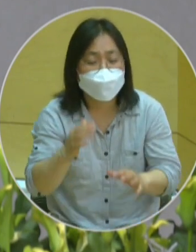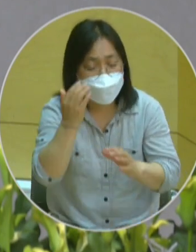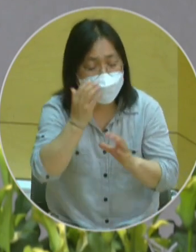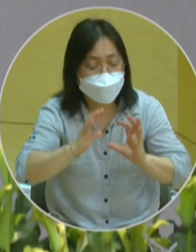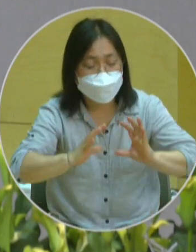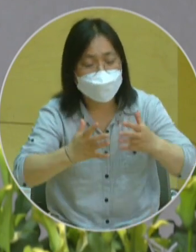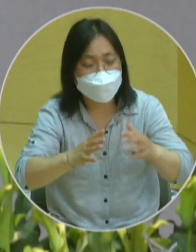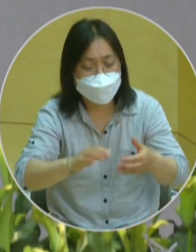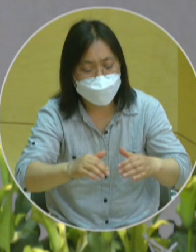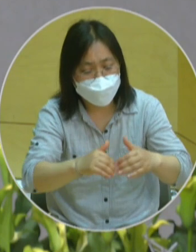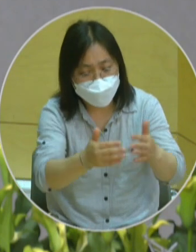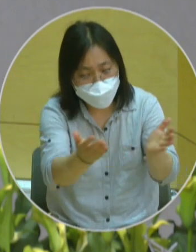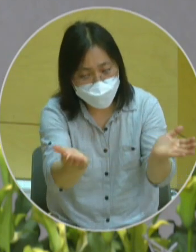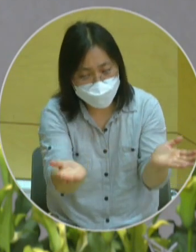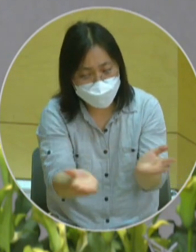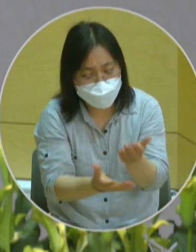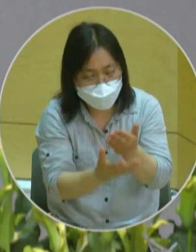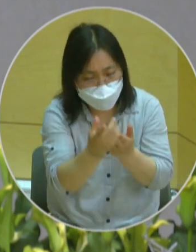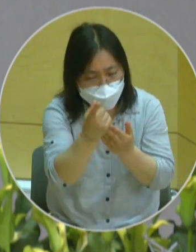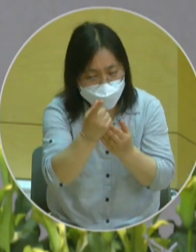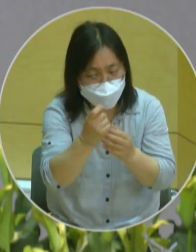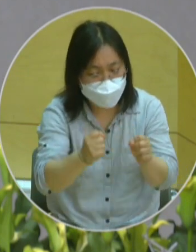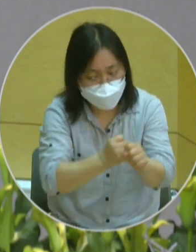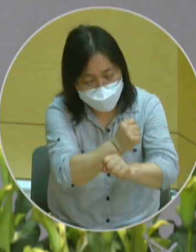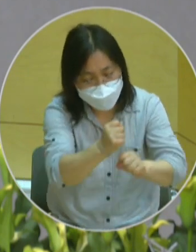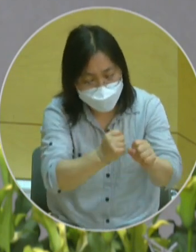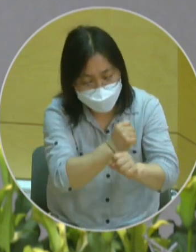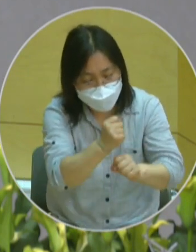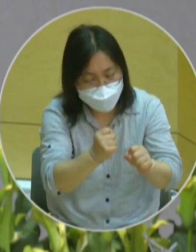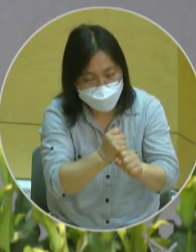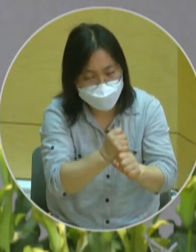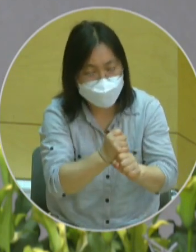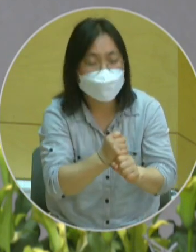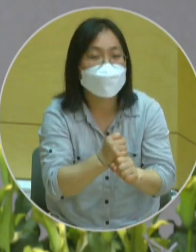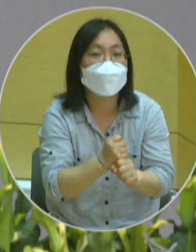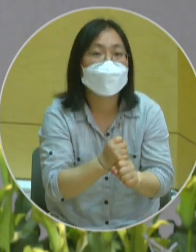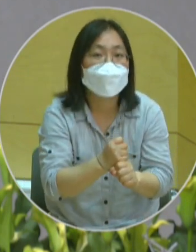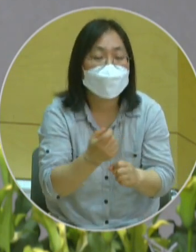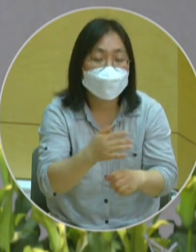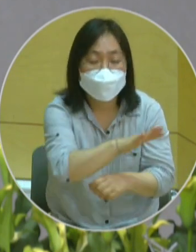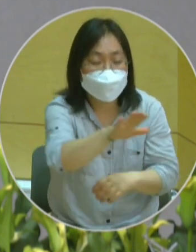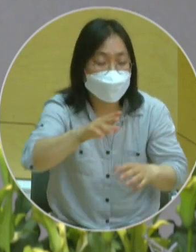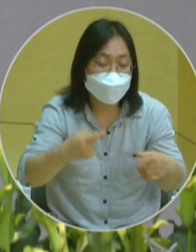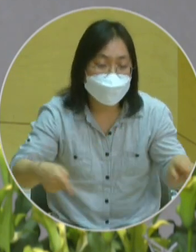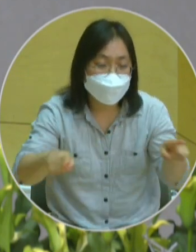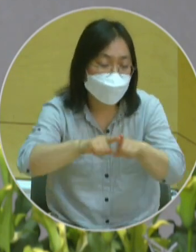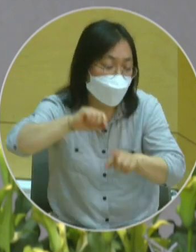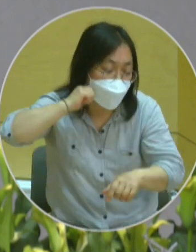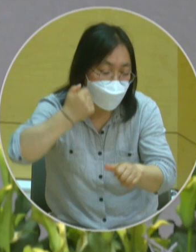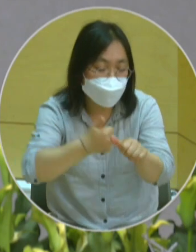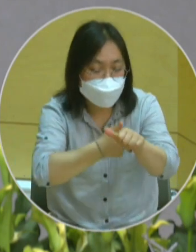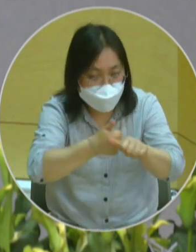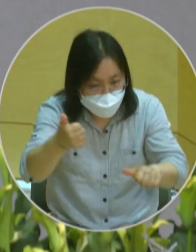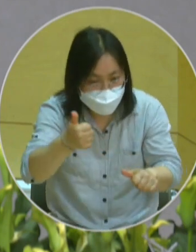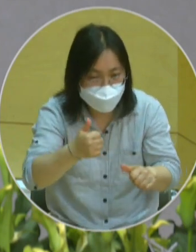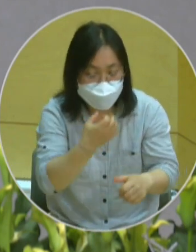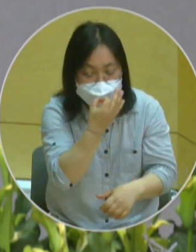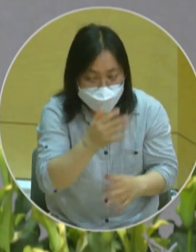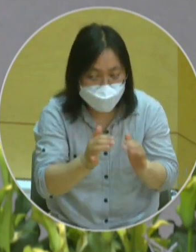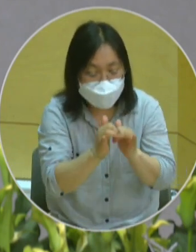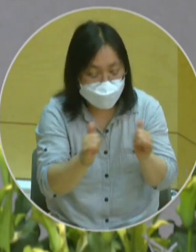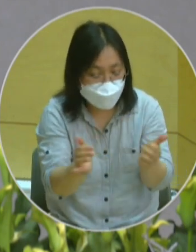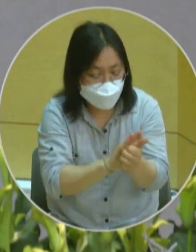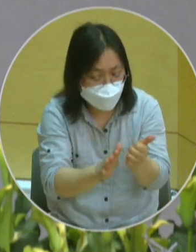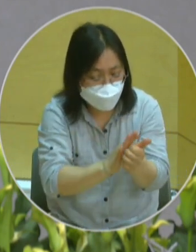나라가 공동체를 하나로 묶고 국민의 마음을 하나로 묶고 이렇게 가서 우리가 함께 어려움을 이겨나가고 힘든 사람을 살펴나가야